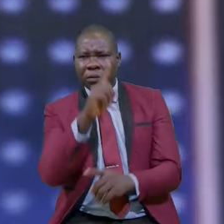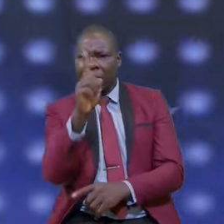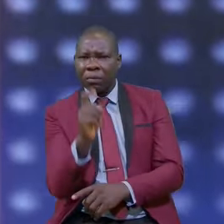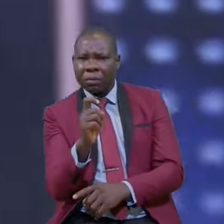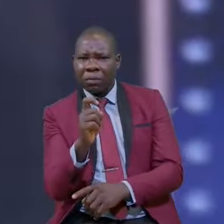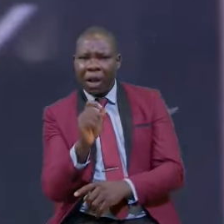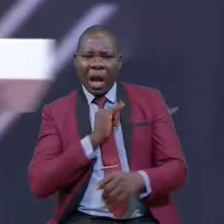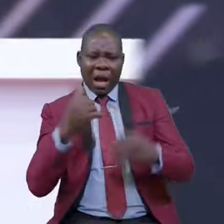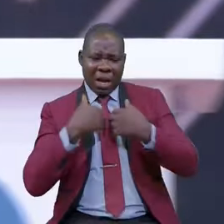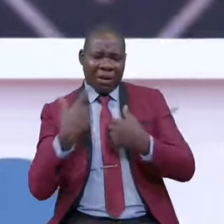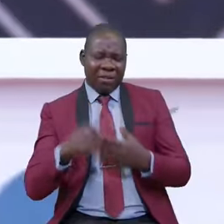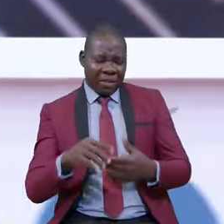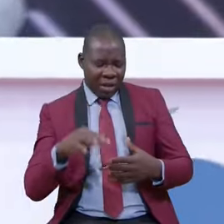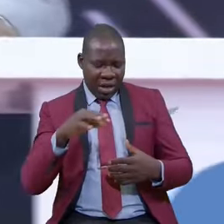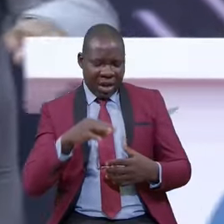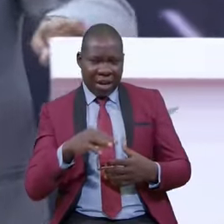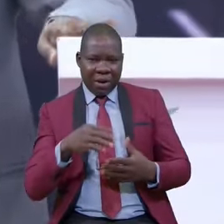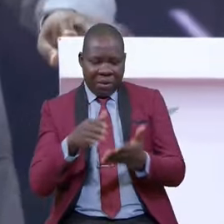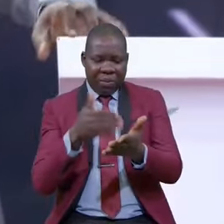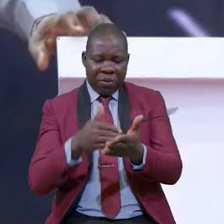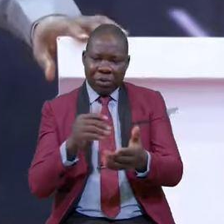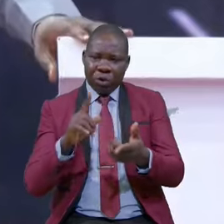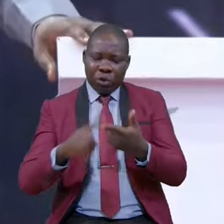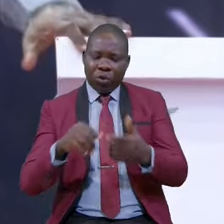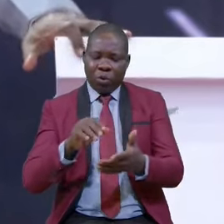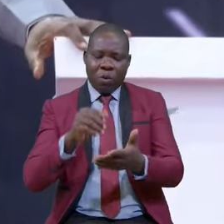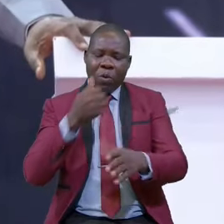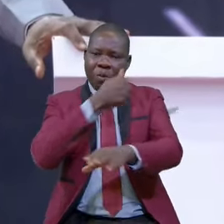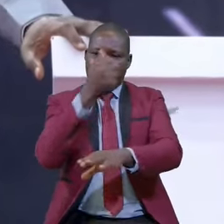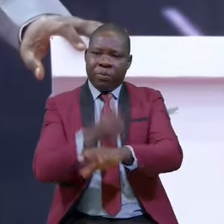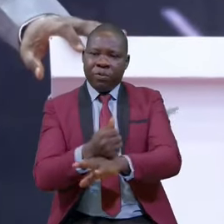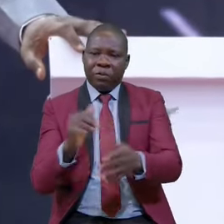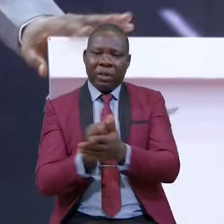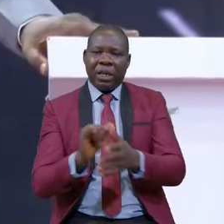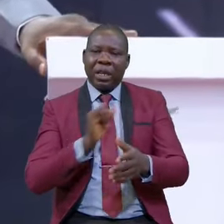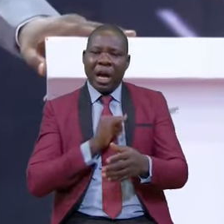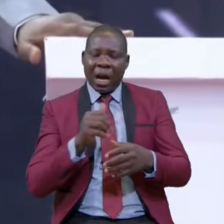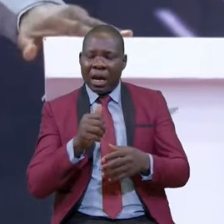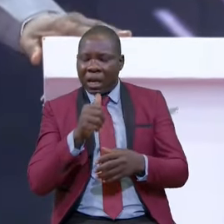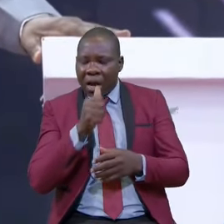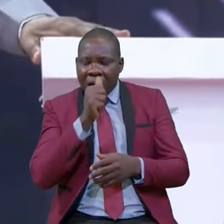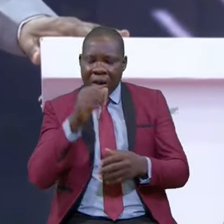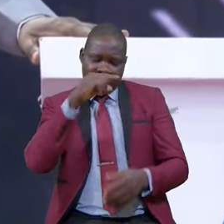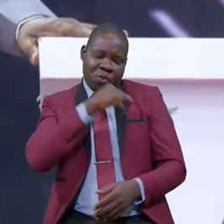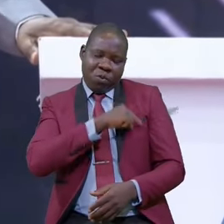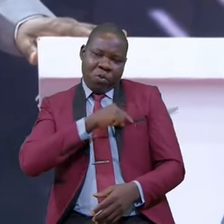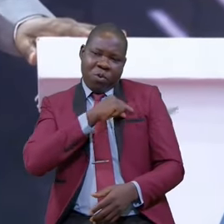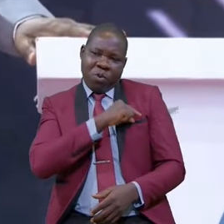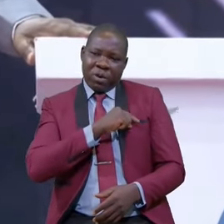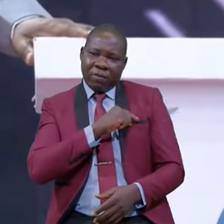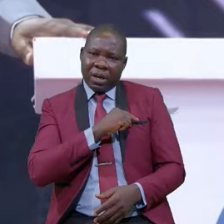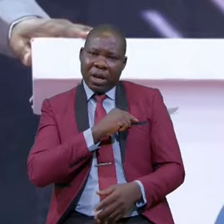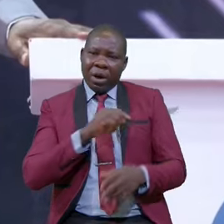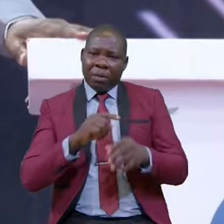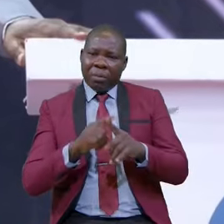que j'amène ça de l'église. Et tu montres une face. Et on voit les et on regarde l'autre face, tout